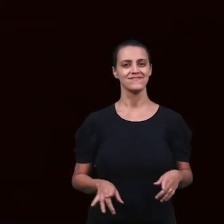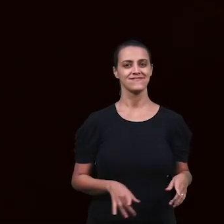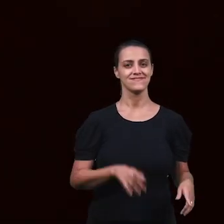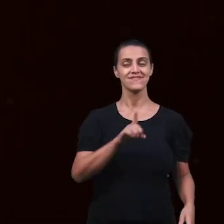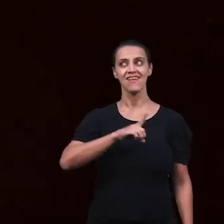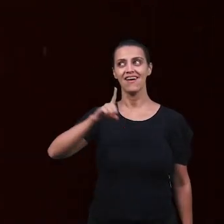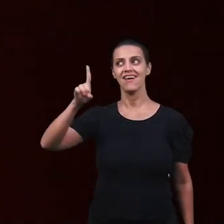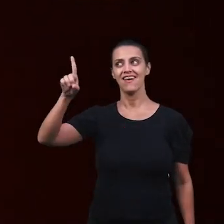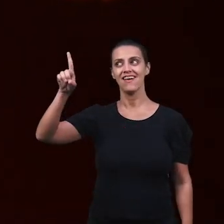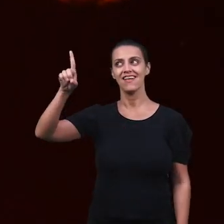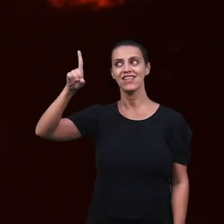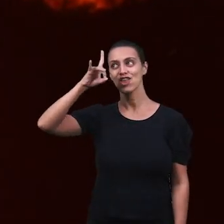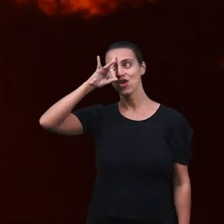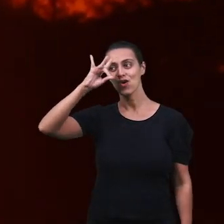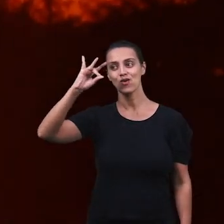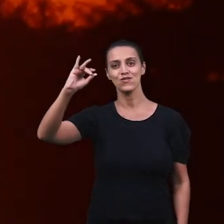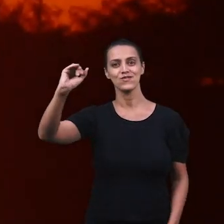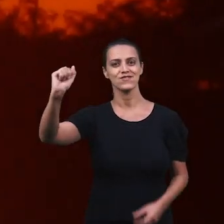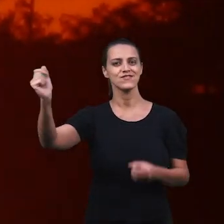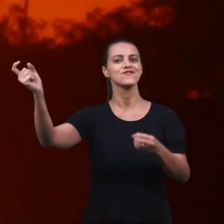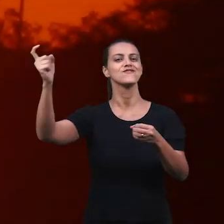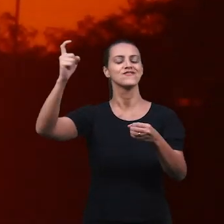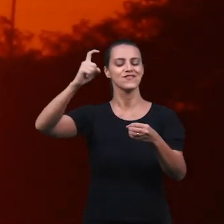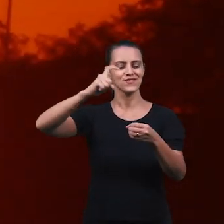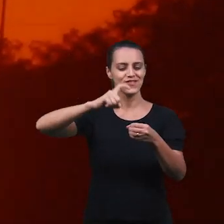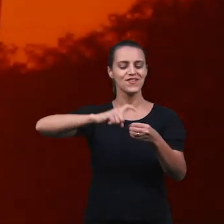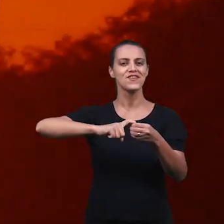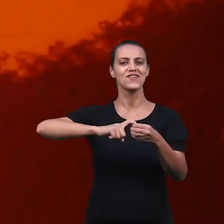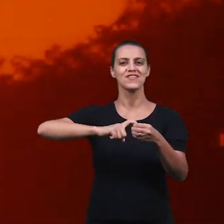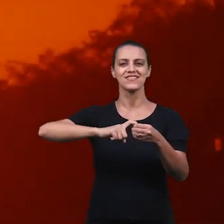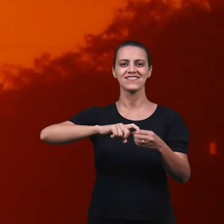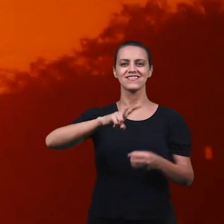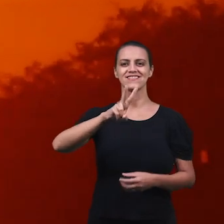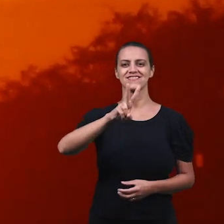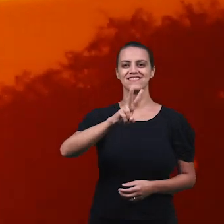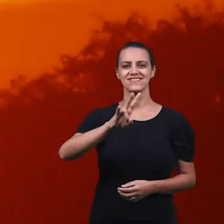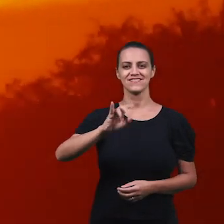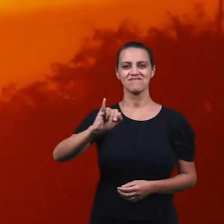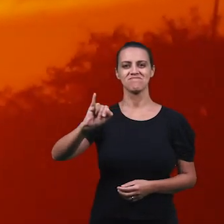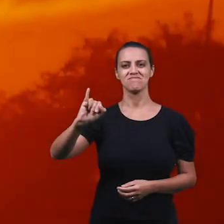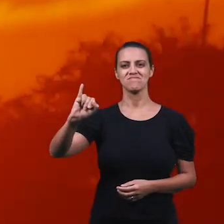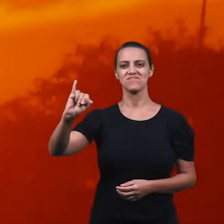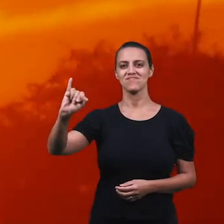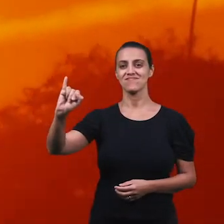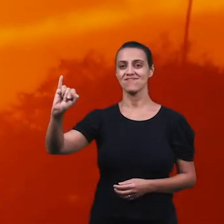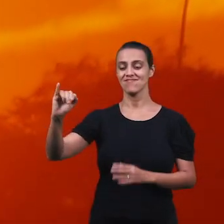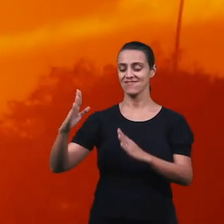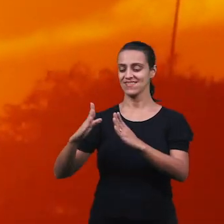Ele um dia voltará